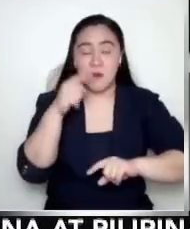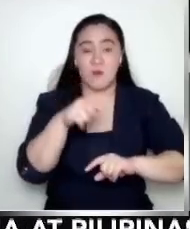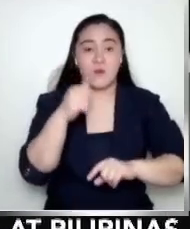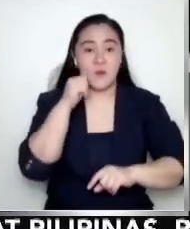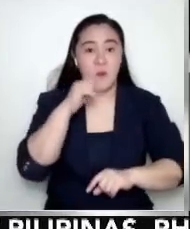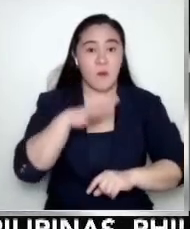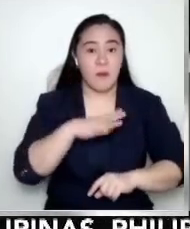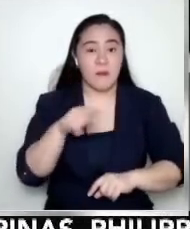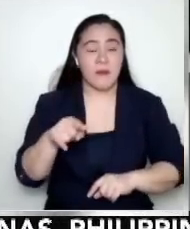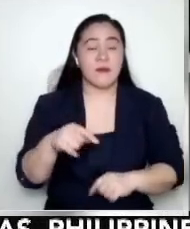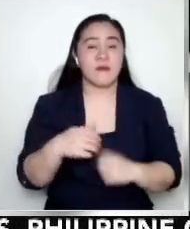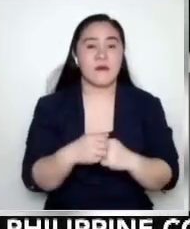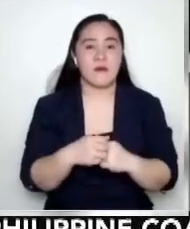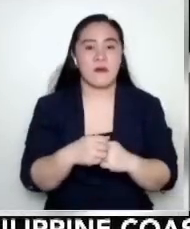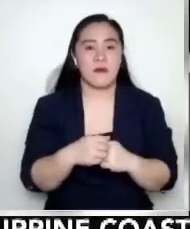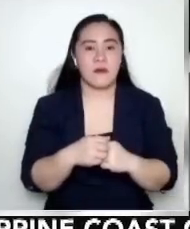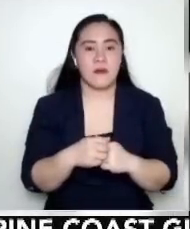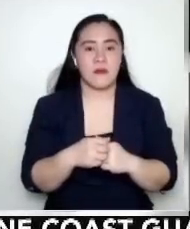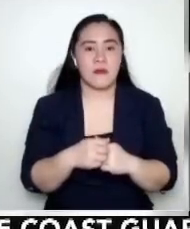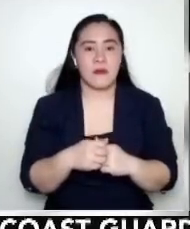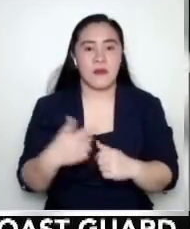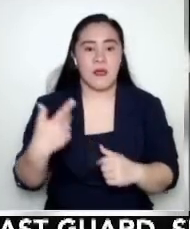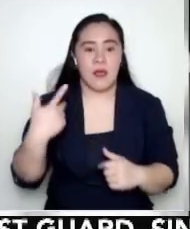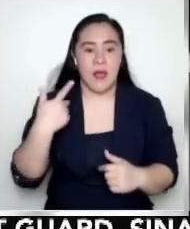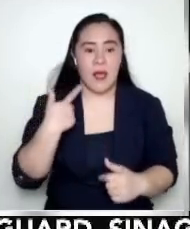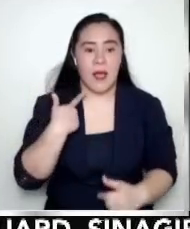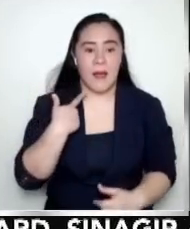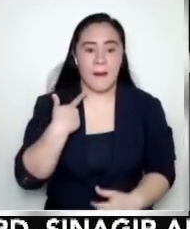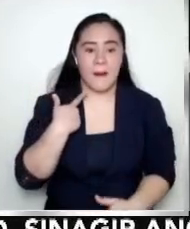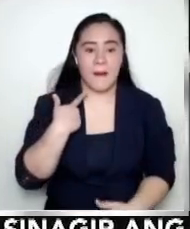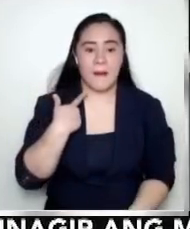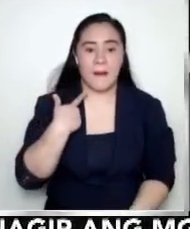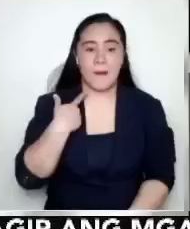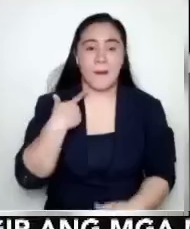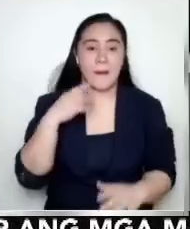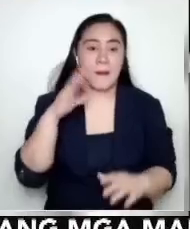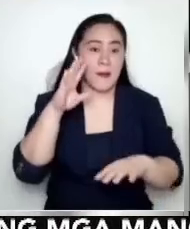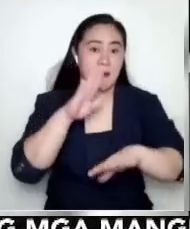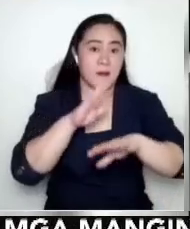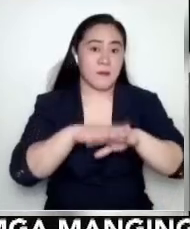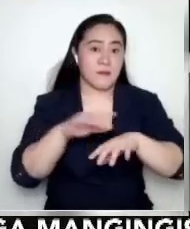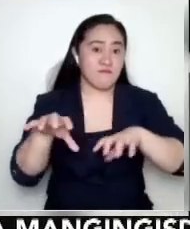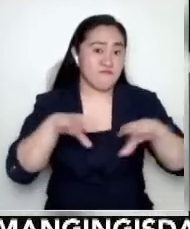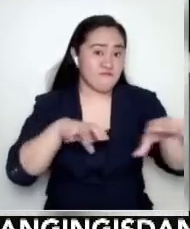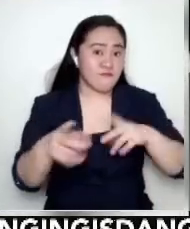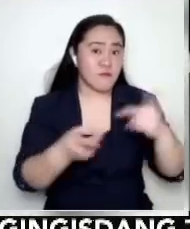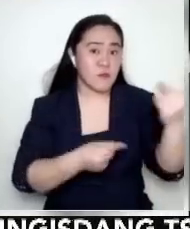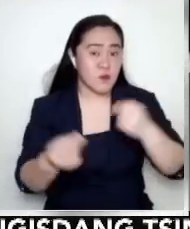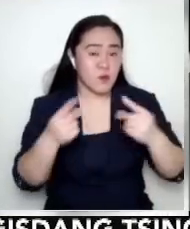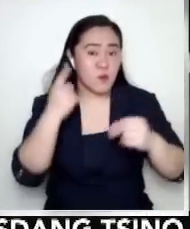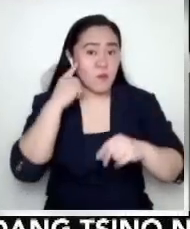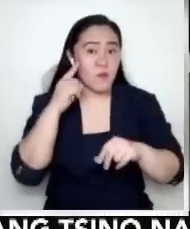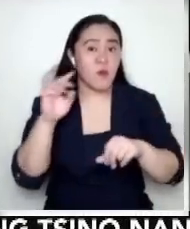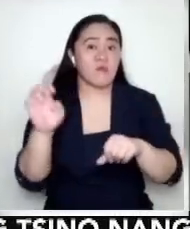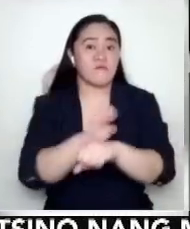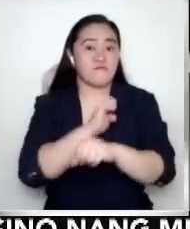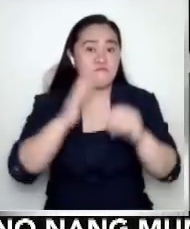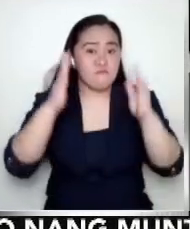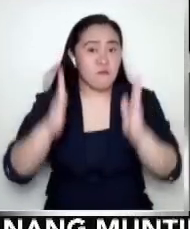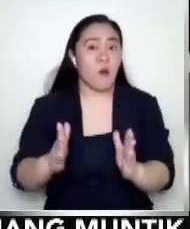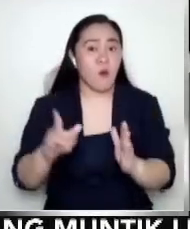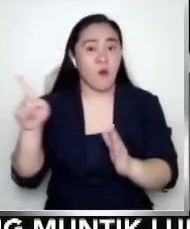At sinampahan na rin po natin ng disciplinary action against the employer. And